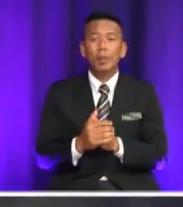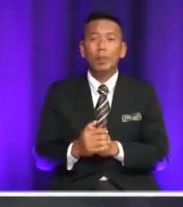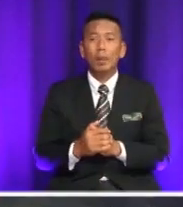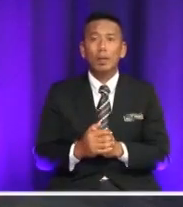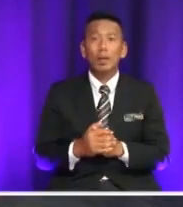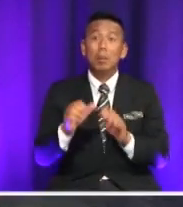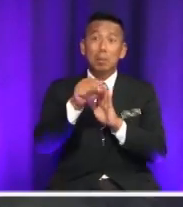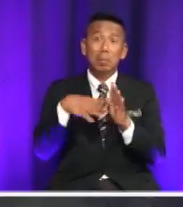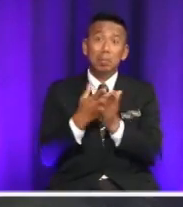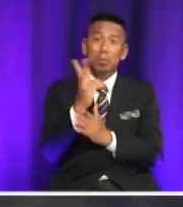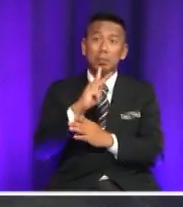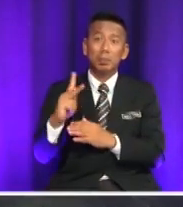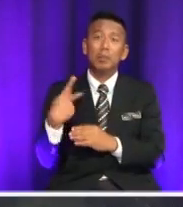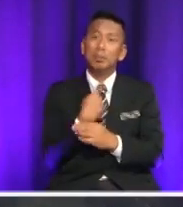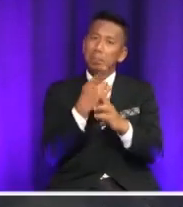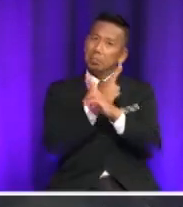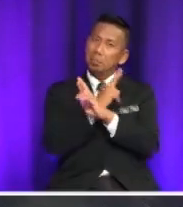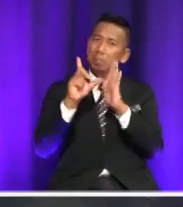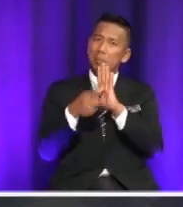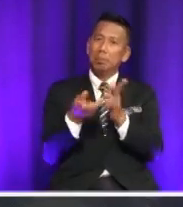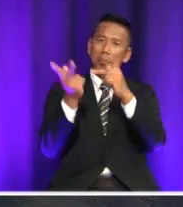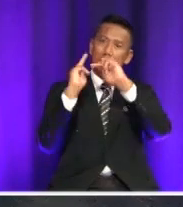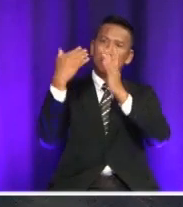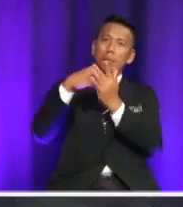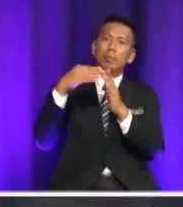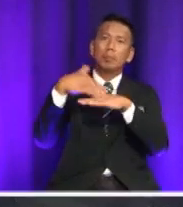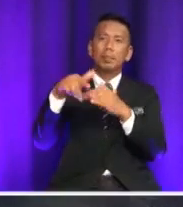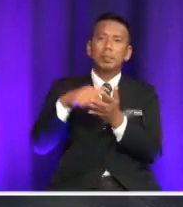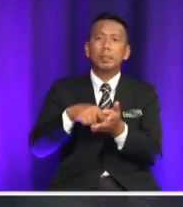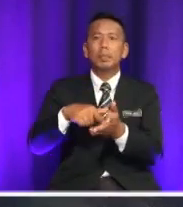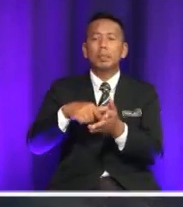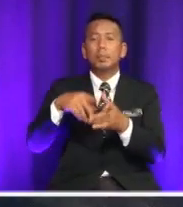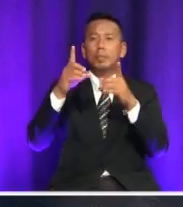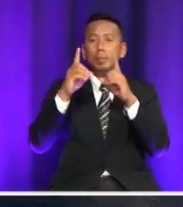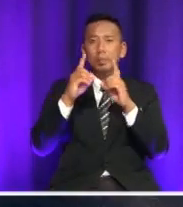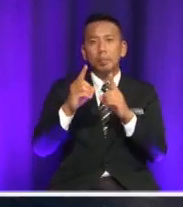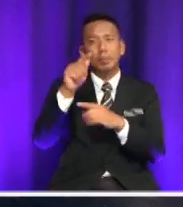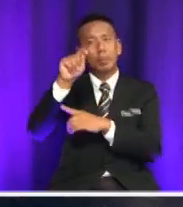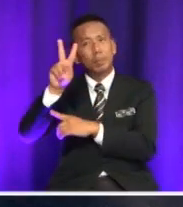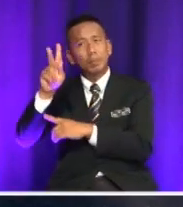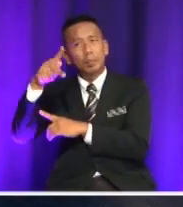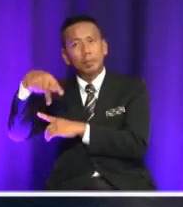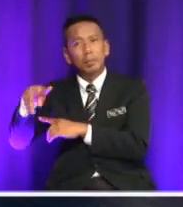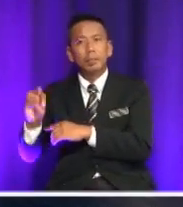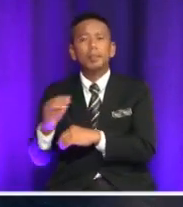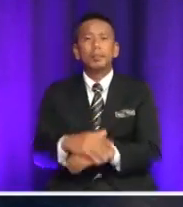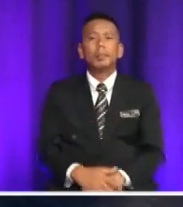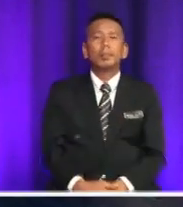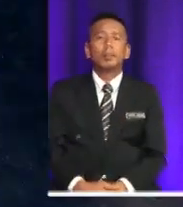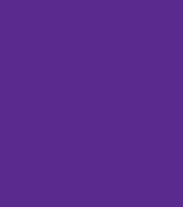sebelum kita teruskan Apakah kita bisa ketika kembali sukses SPM 202